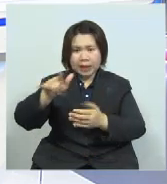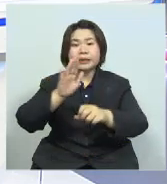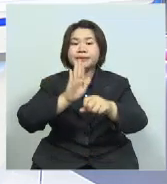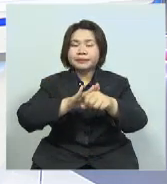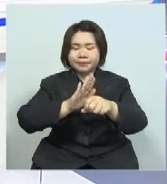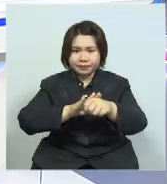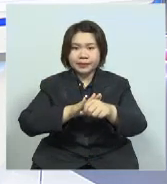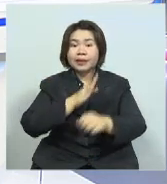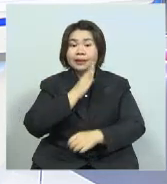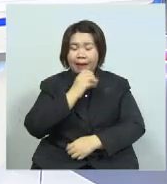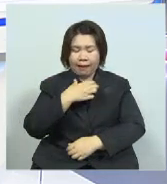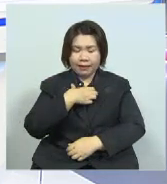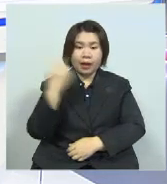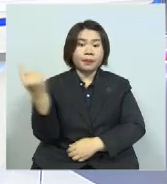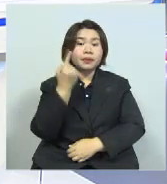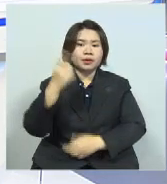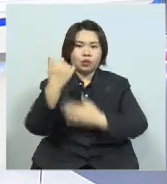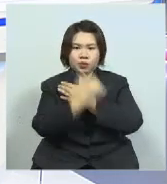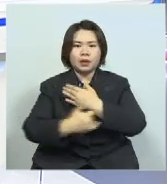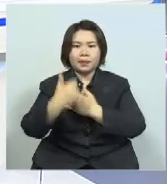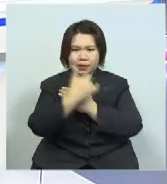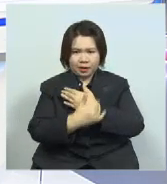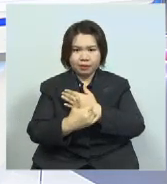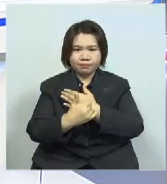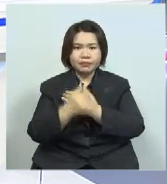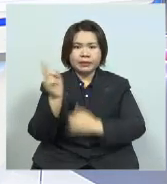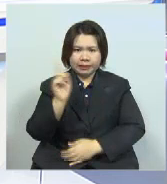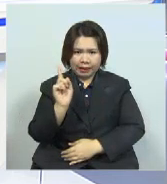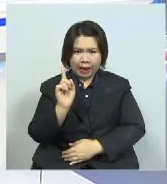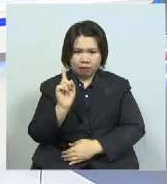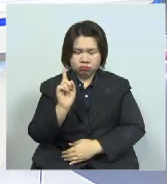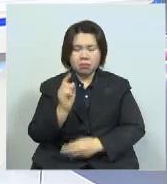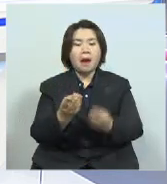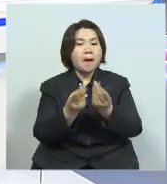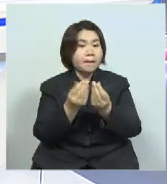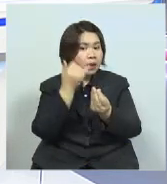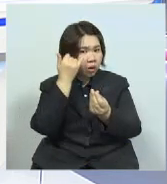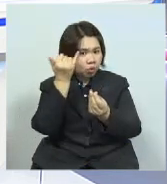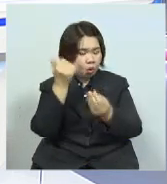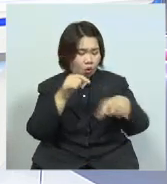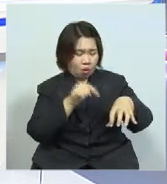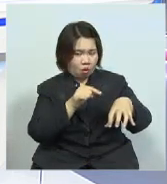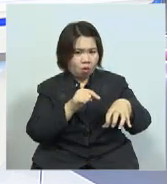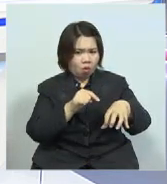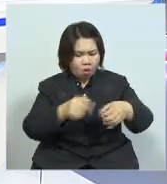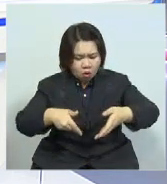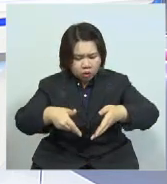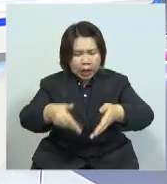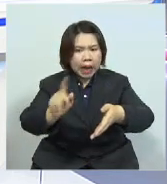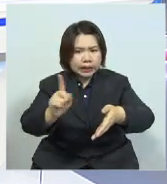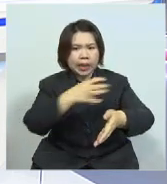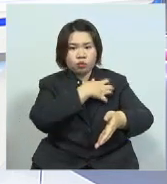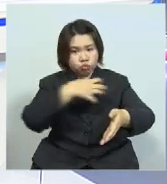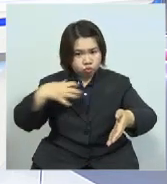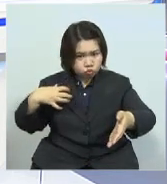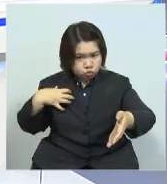คุณผู้ชมที่วางแผนจะเดินทางไปท่องเที่ยวต่างประเทศกันอีกครั้งนึงนะคะว่าให้จดหมายเลขโทรศัพท์นะคะจดที่อยู่ของสถานทู